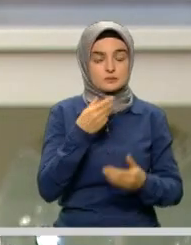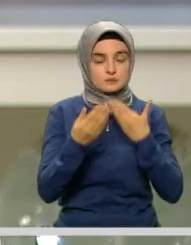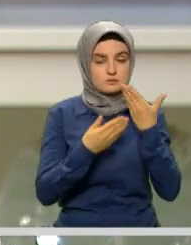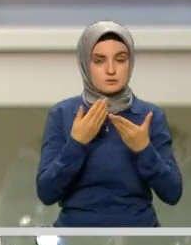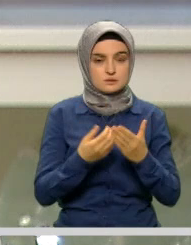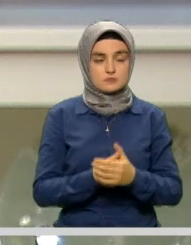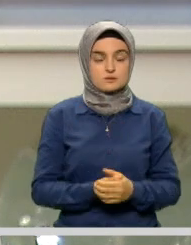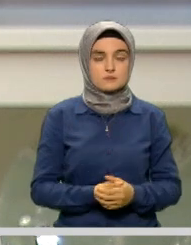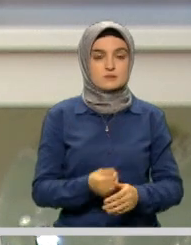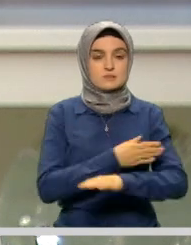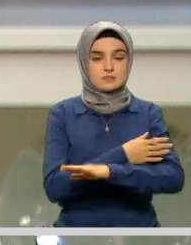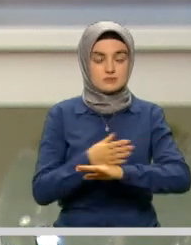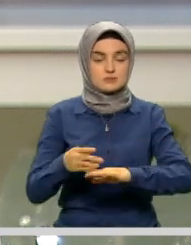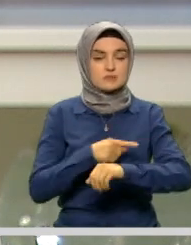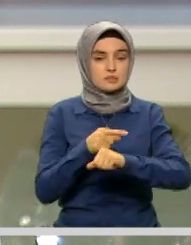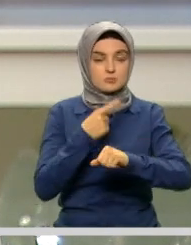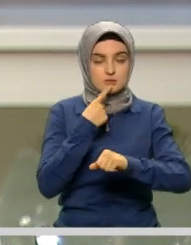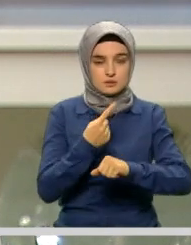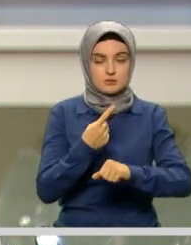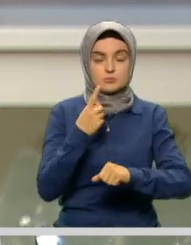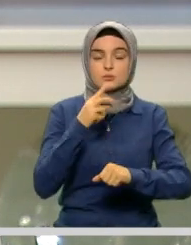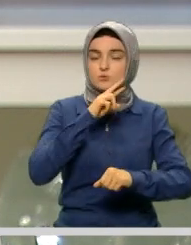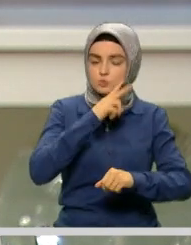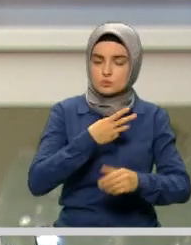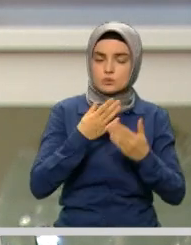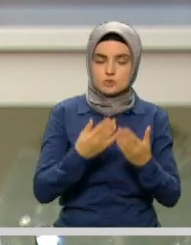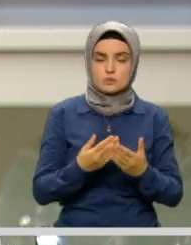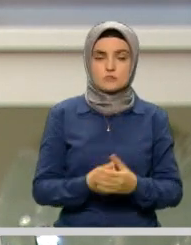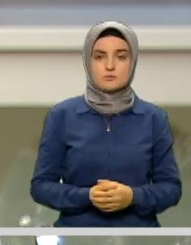Tabii. Geciktiğiniz zaman dediniz. Yani bir günahı aslında